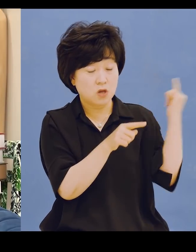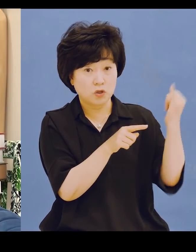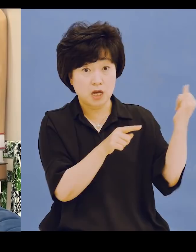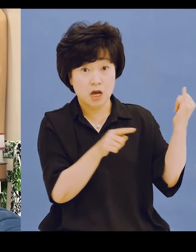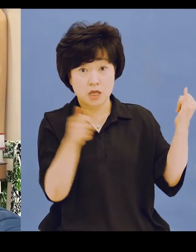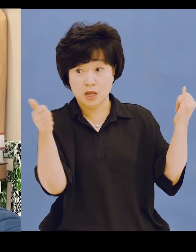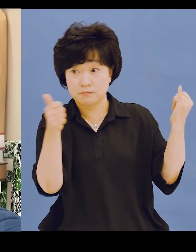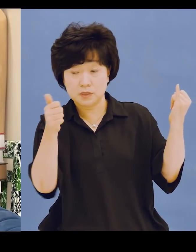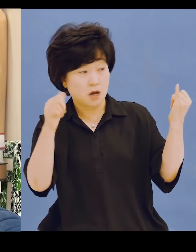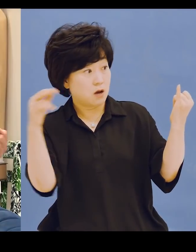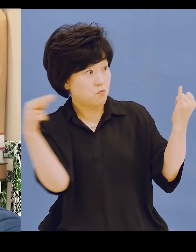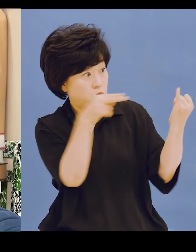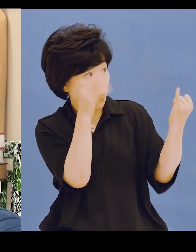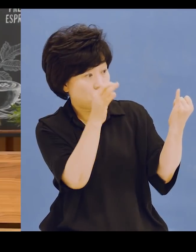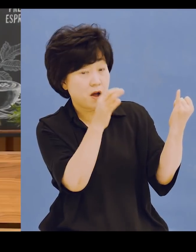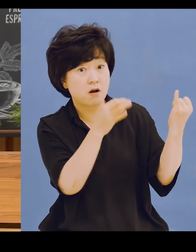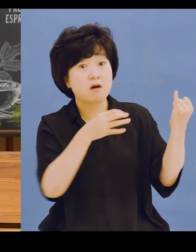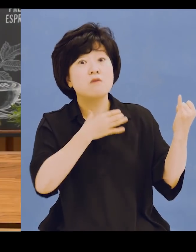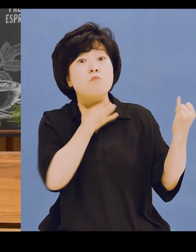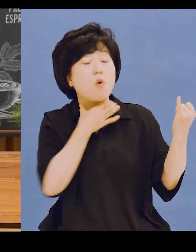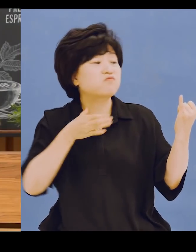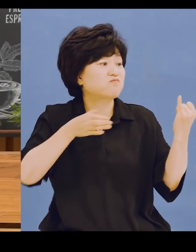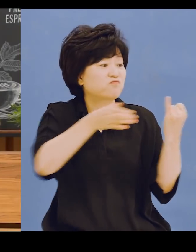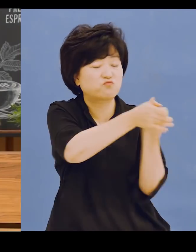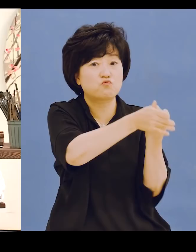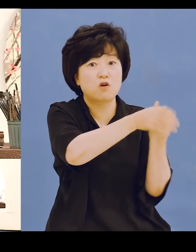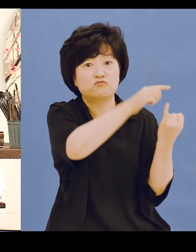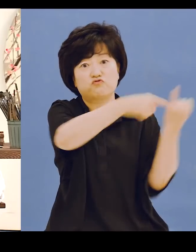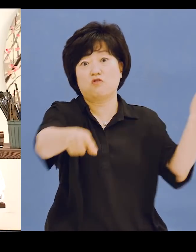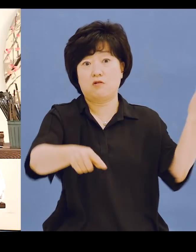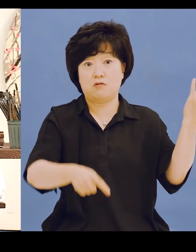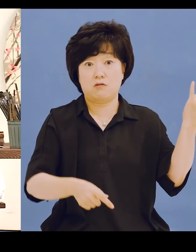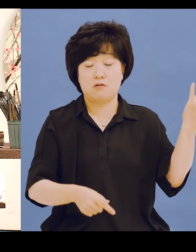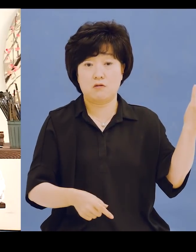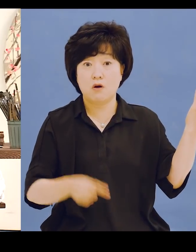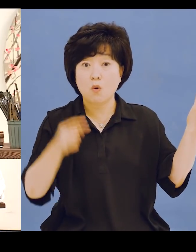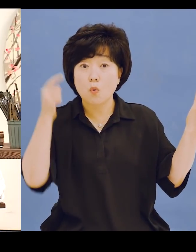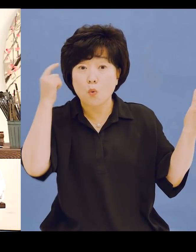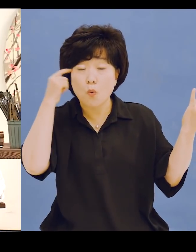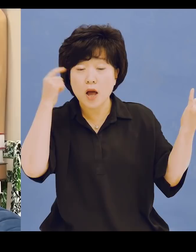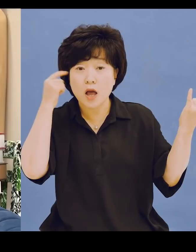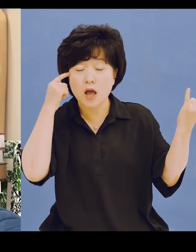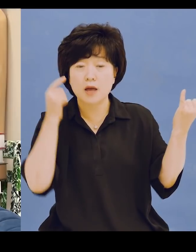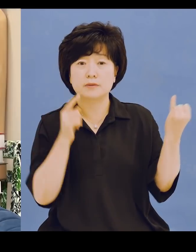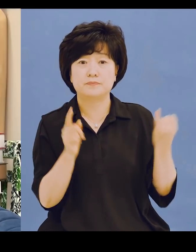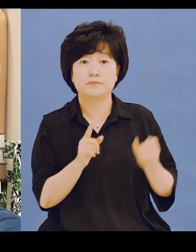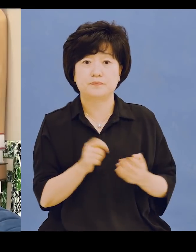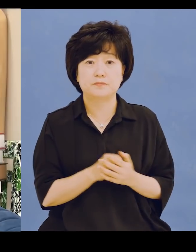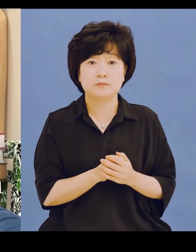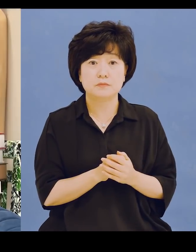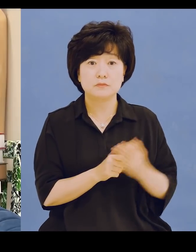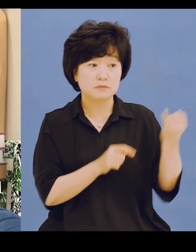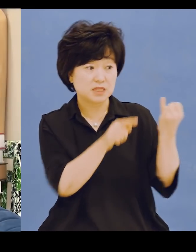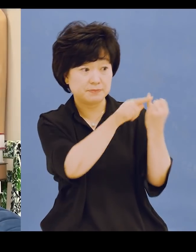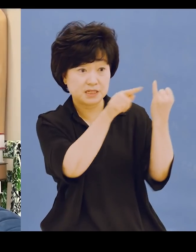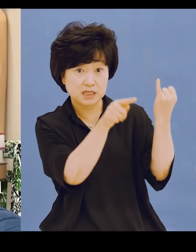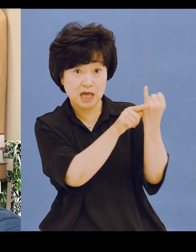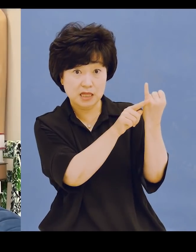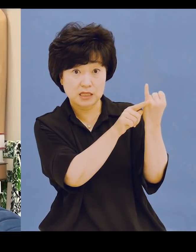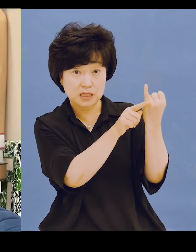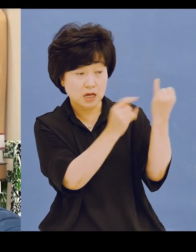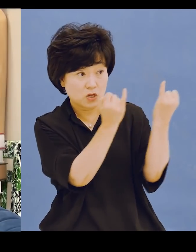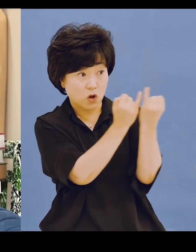남자 문 앞에 가면 목을 졸라서 죽여버립니다. 아이고. 그 임산부를요? 예. 왜냐하면 그 모습을